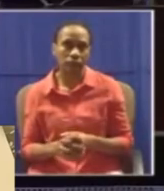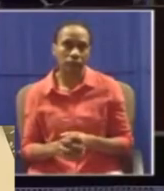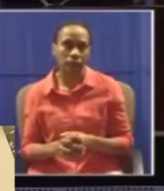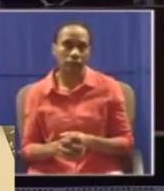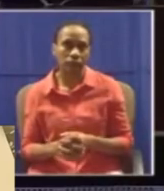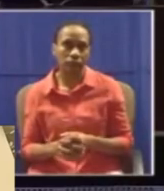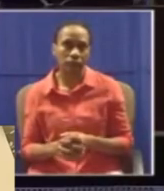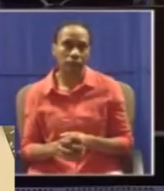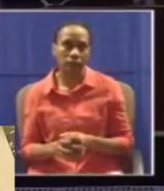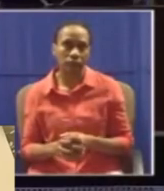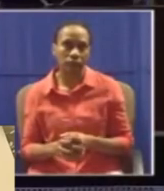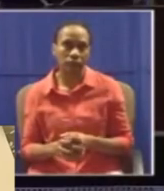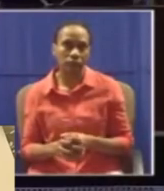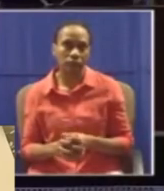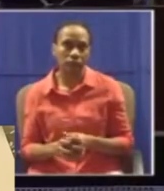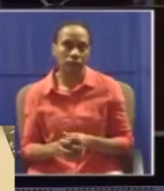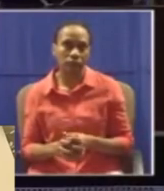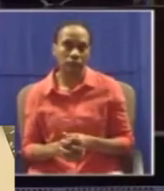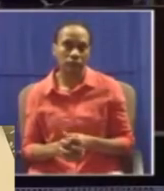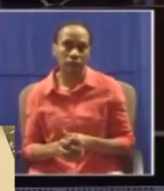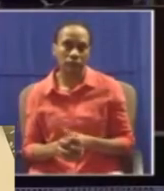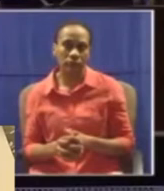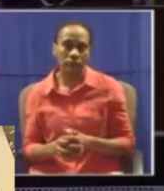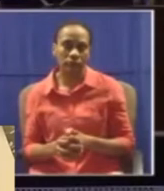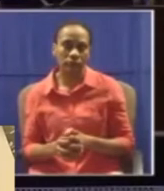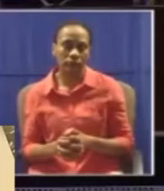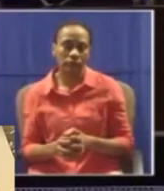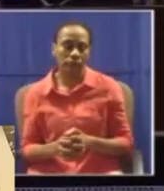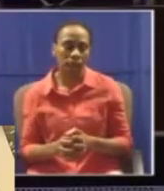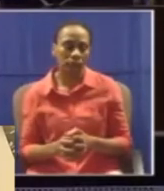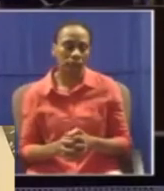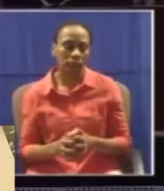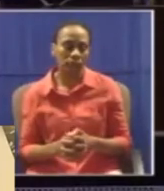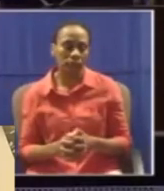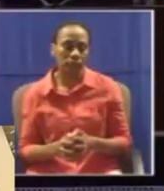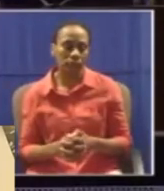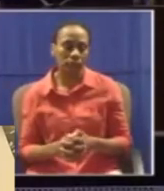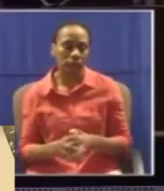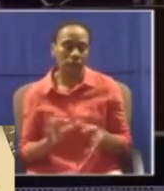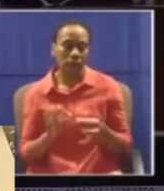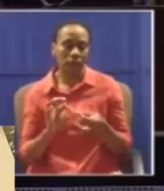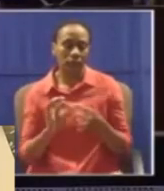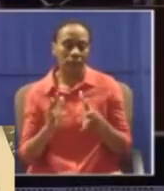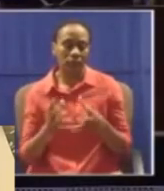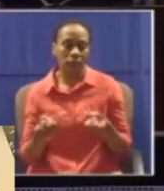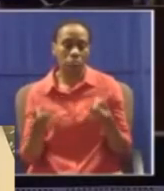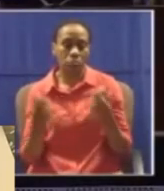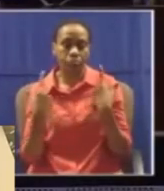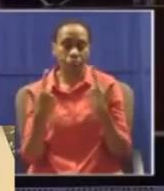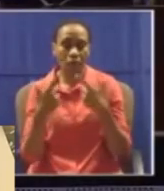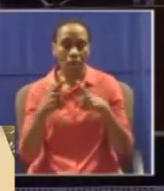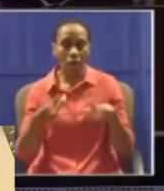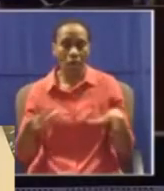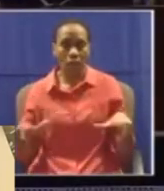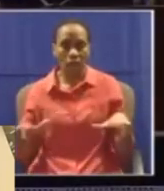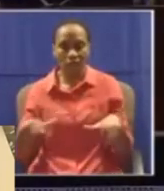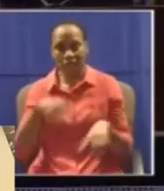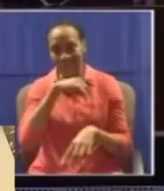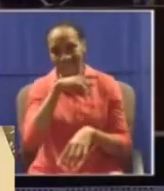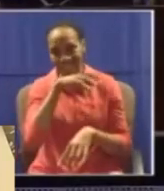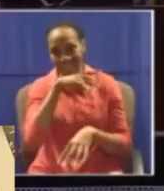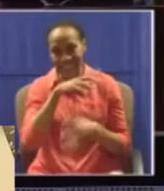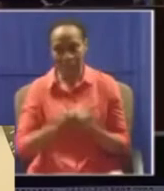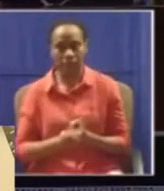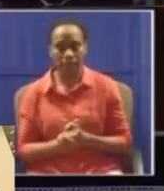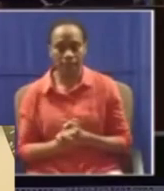egter deur middel van 'n lasbrief geskied. Die minister mag in konsultasie met die reguleerder van tyd tot tyd deur kennisgewing in die gazet verklaar dat